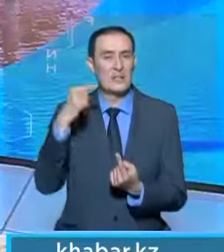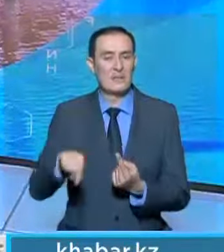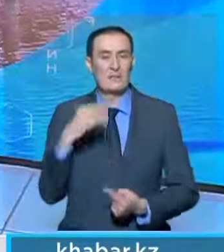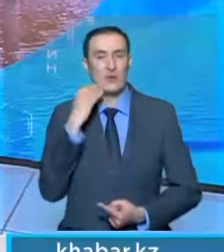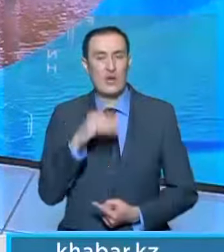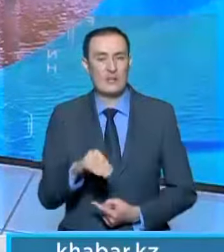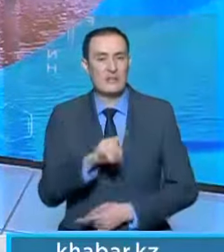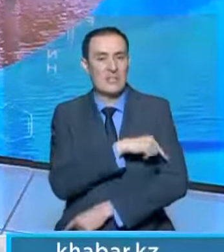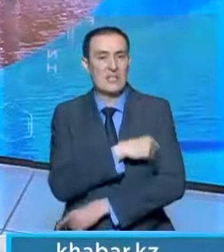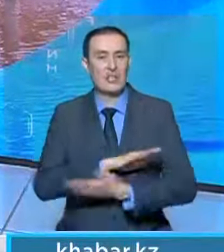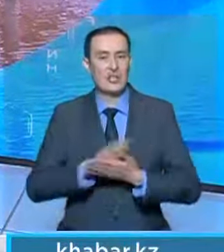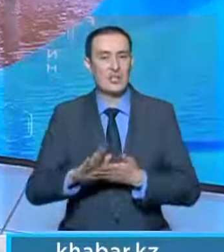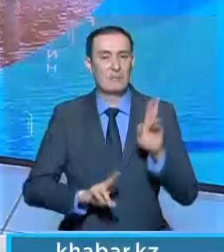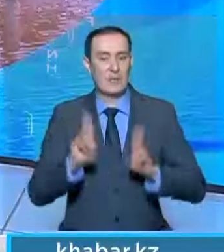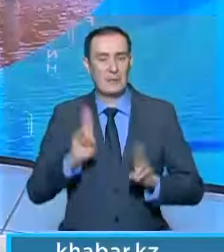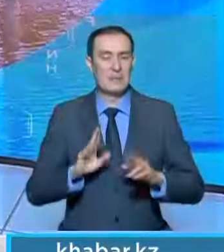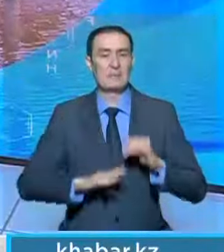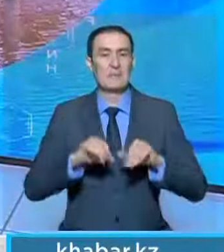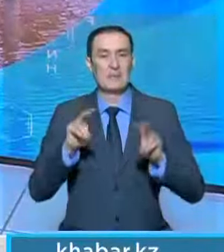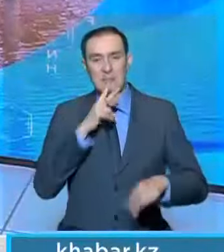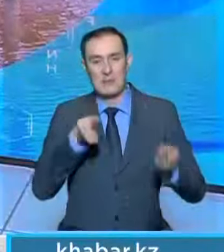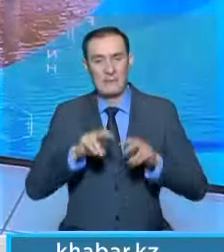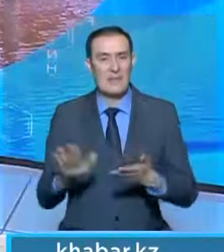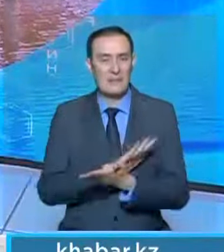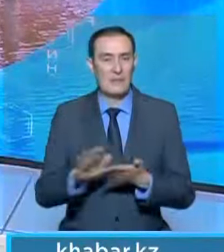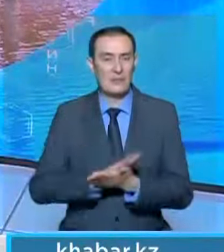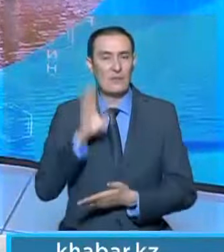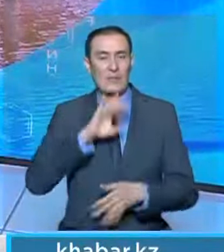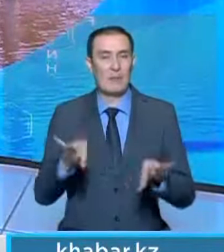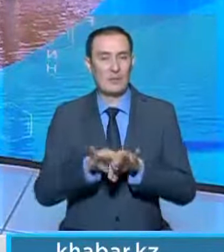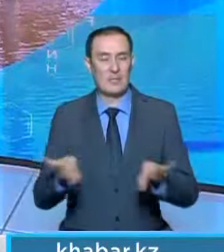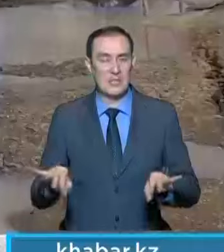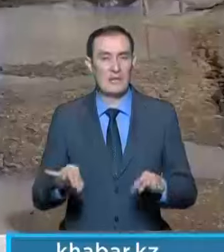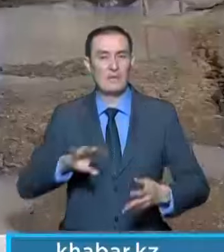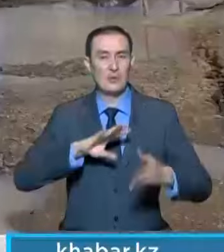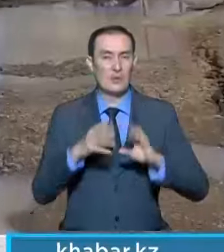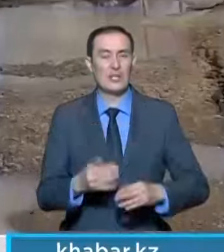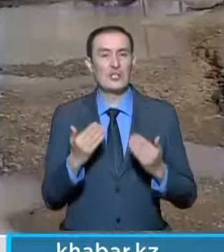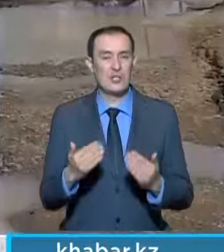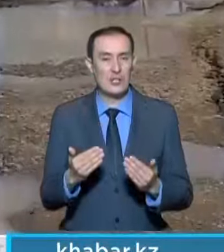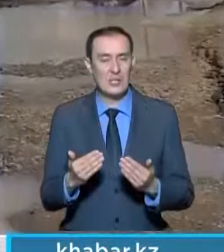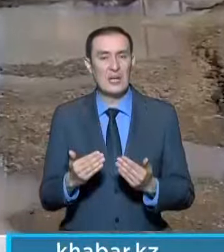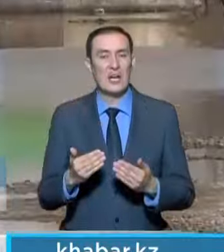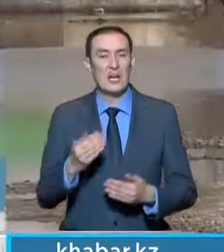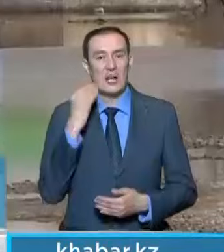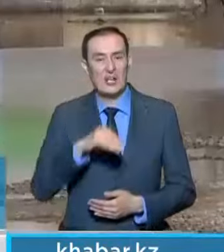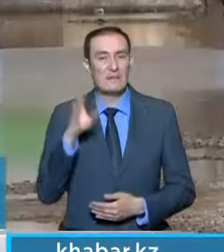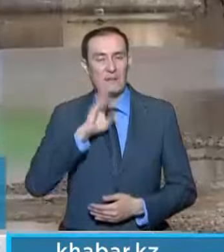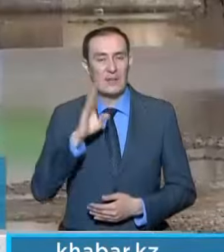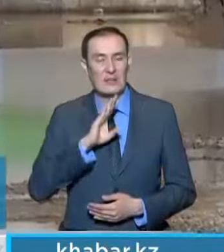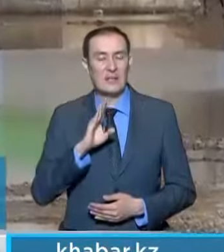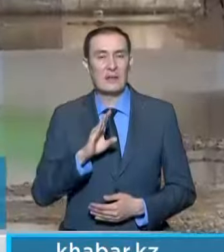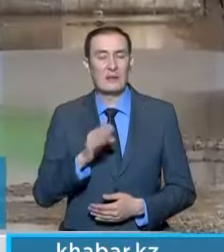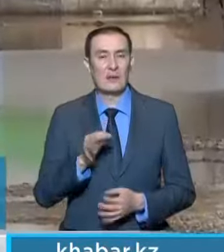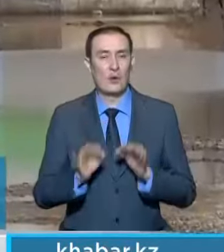ее качества гигиеническим требованиям. Специалисты провели дезинфекцию водопроводных сетей. В результате сейчас замечаний качества воды нет.